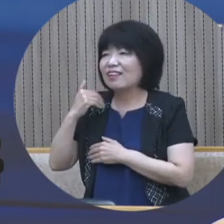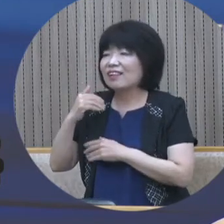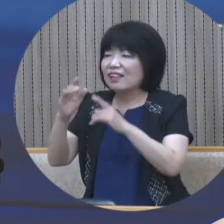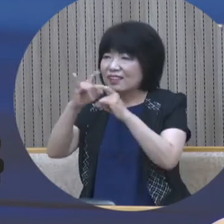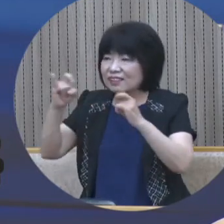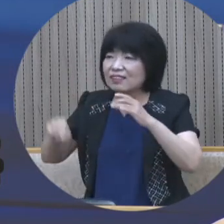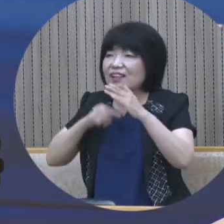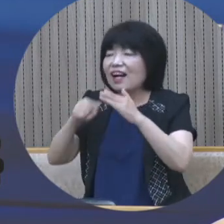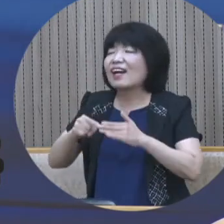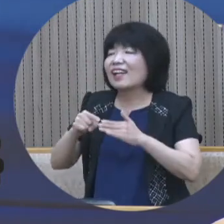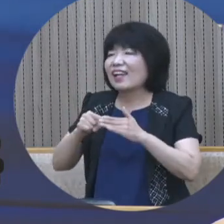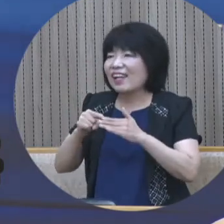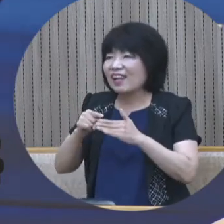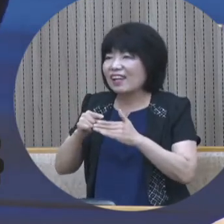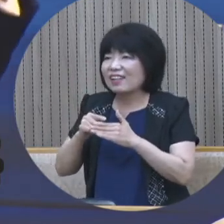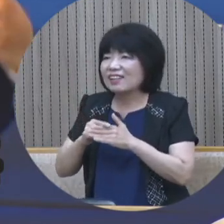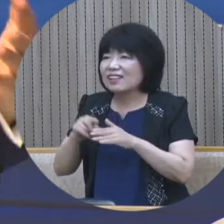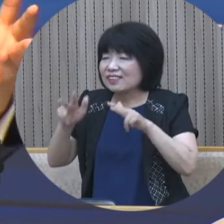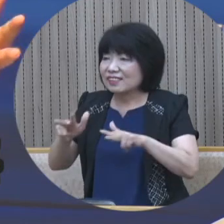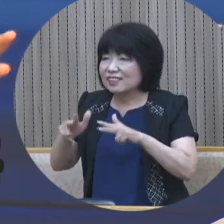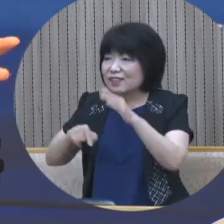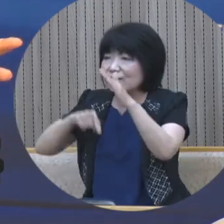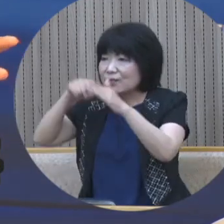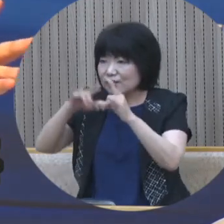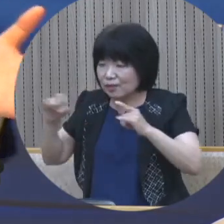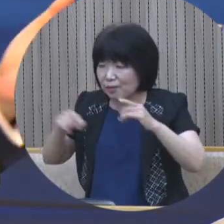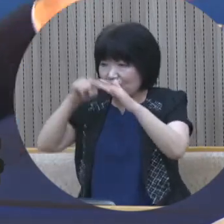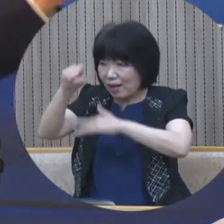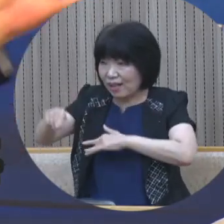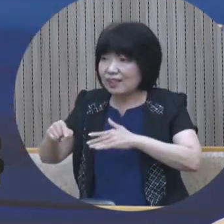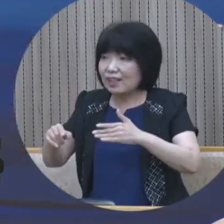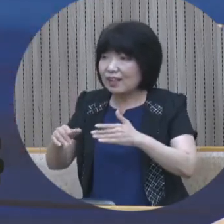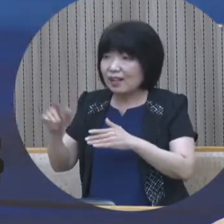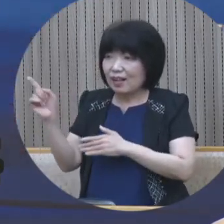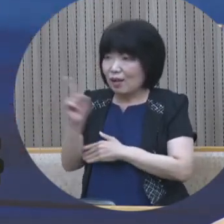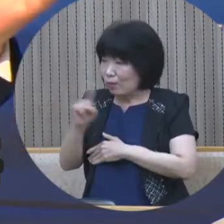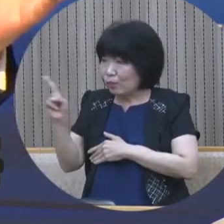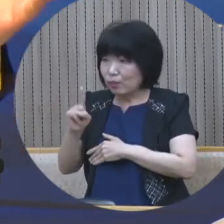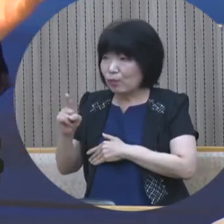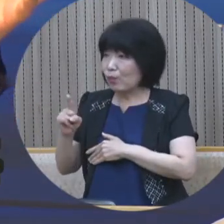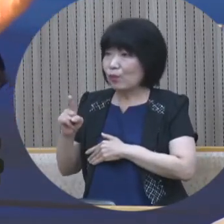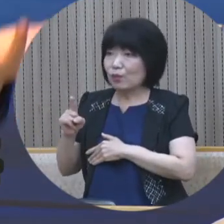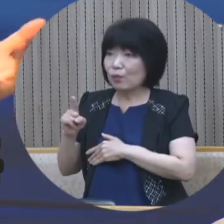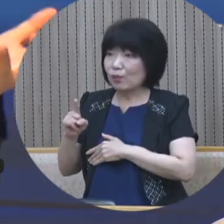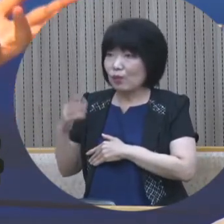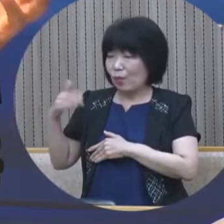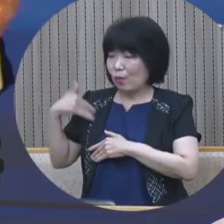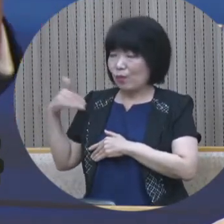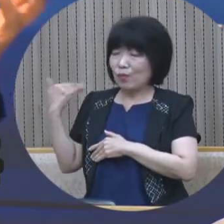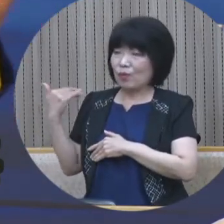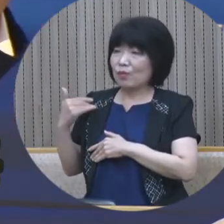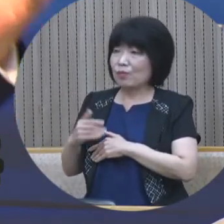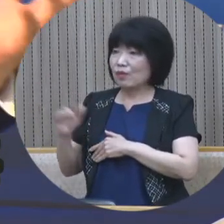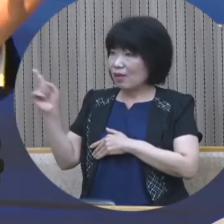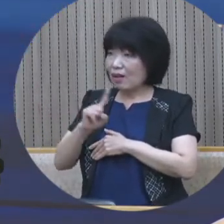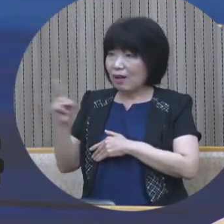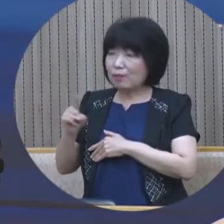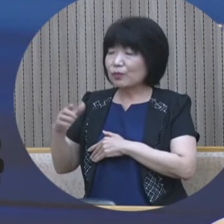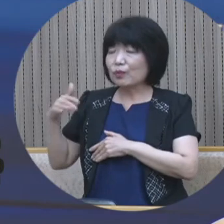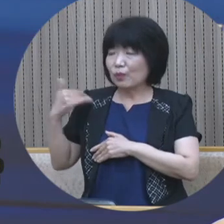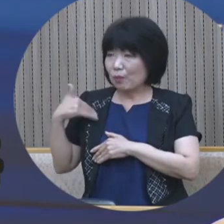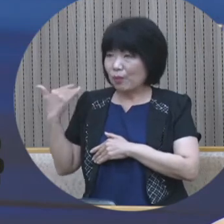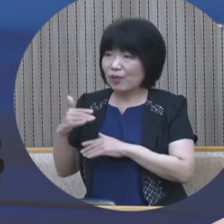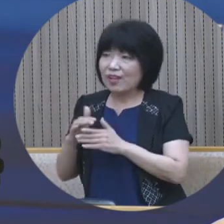성 안에서 지금 이 성 밖에 일어난 이 일을 아무도 모르고, 아무것도